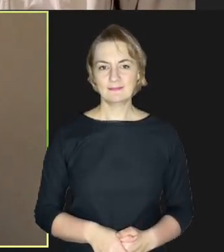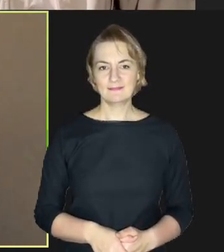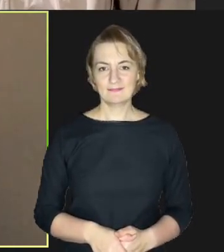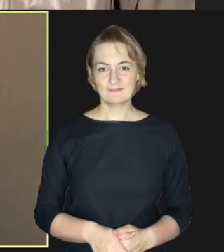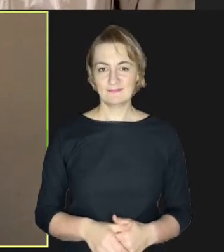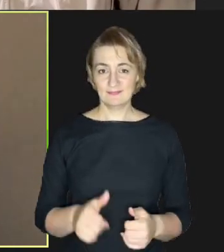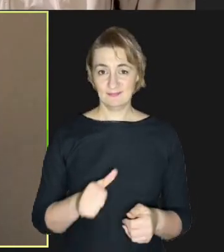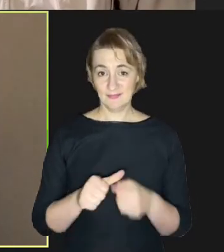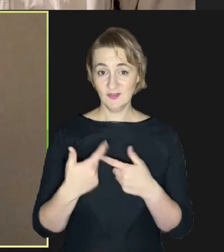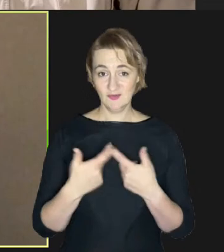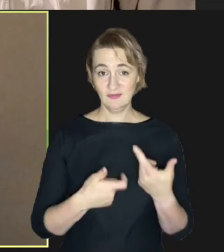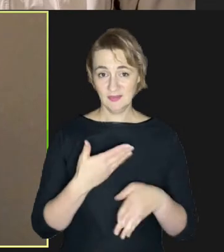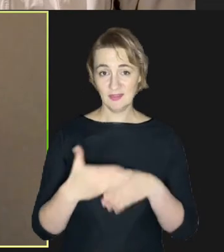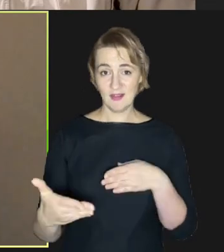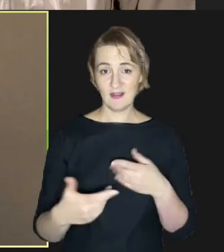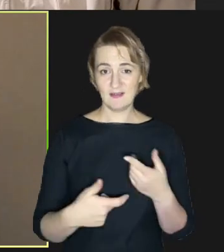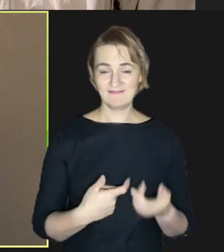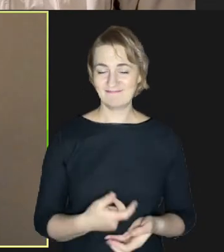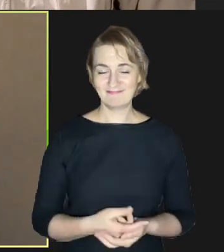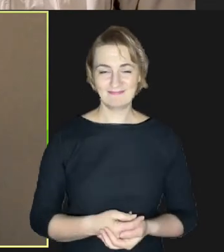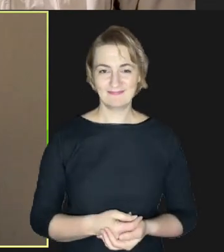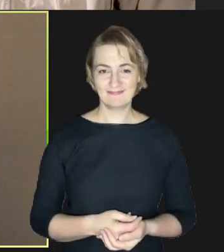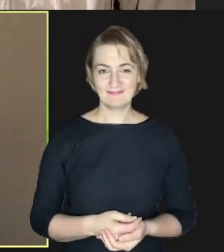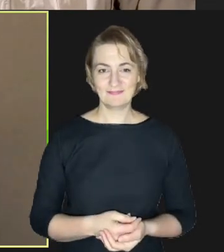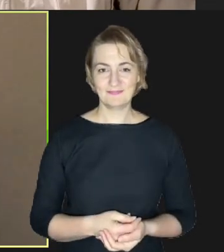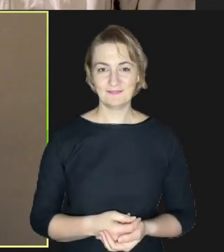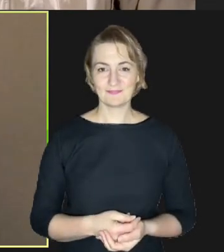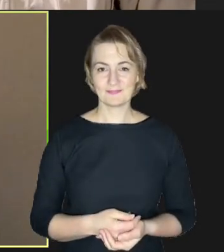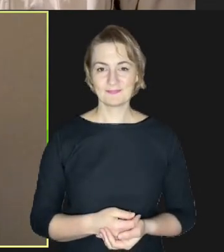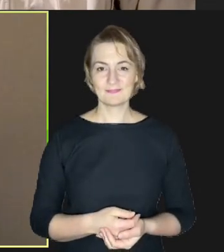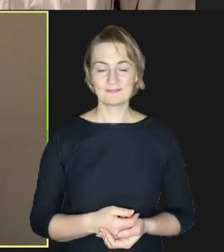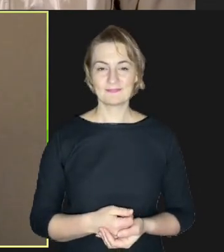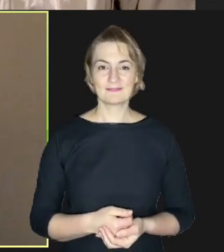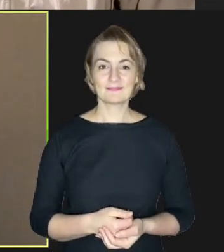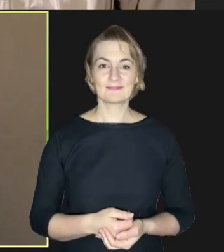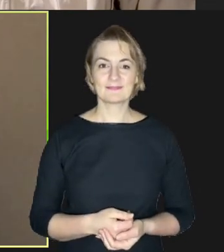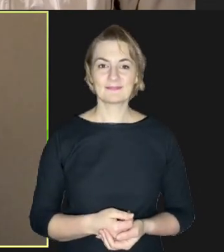Masujesz coś jeszcze? Już nie ma co masować.